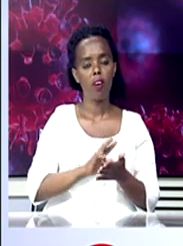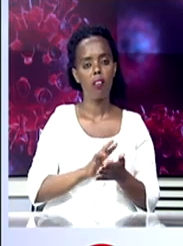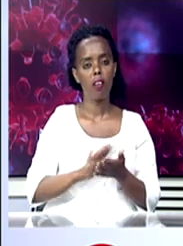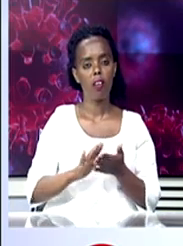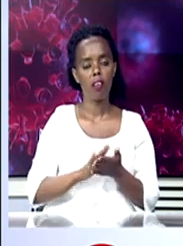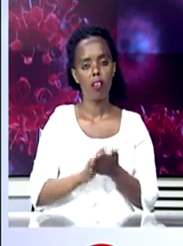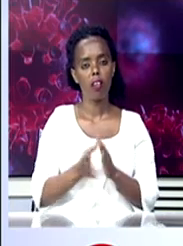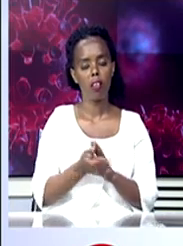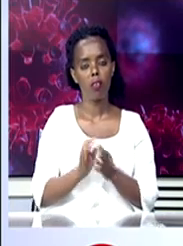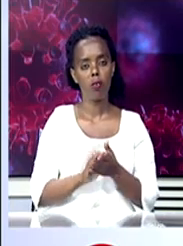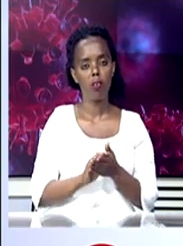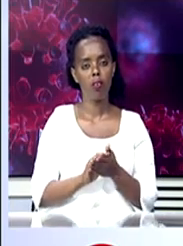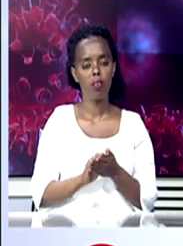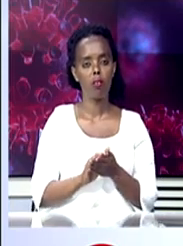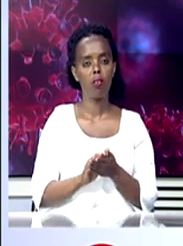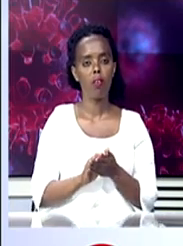ta'an